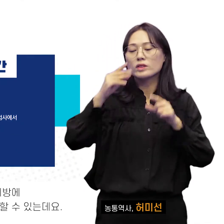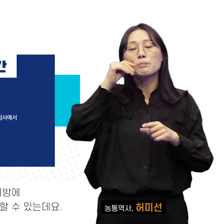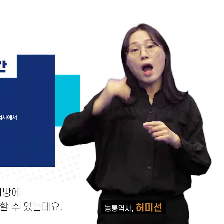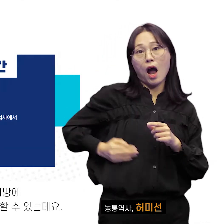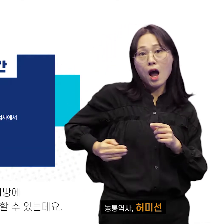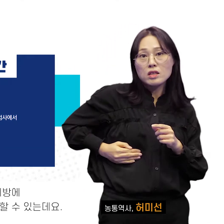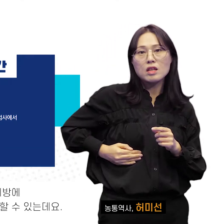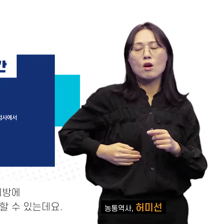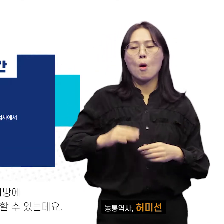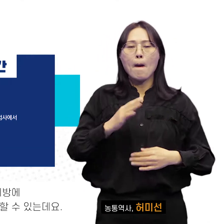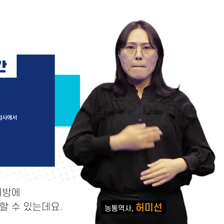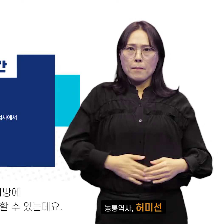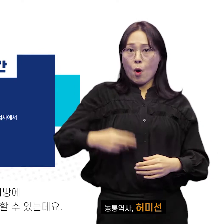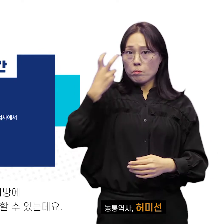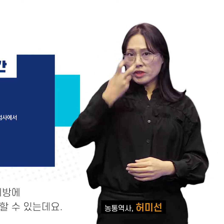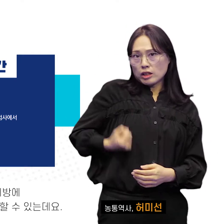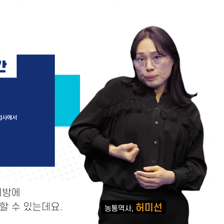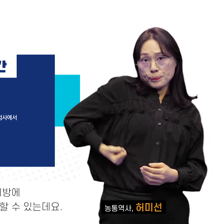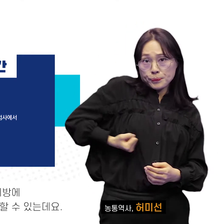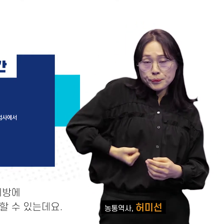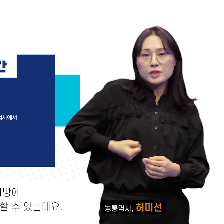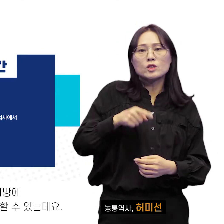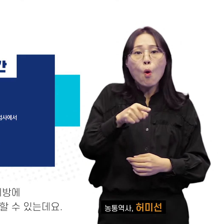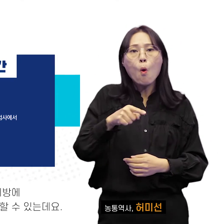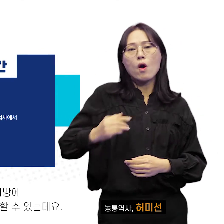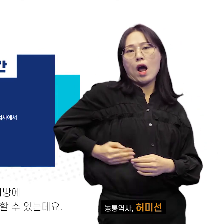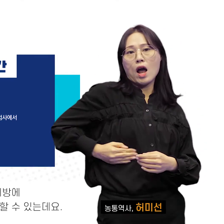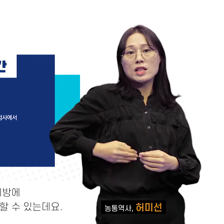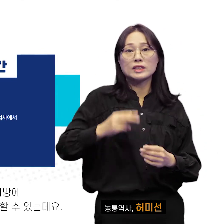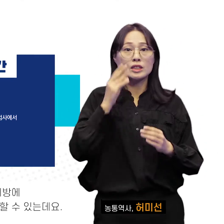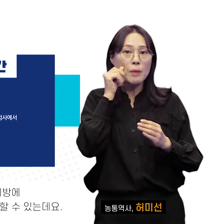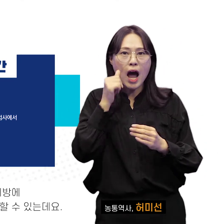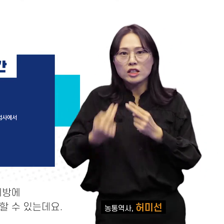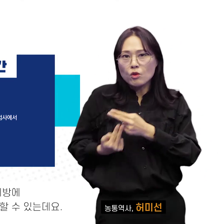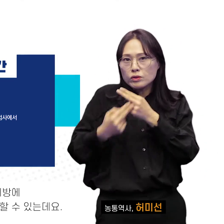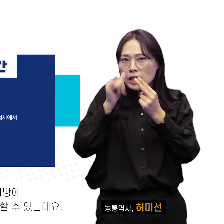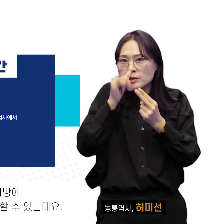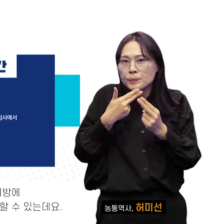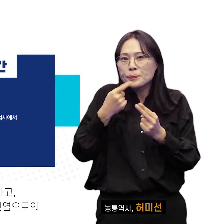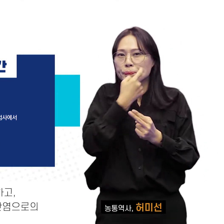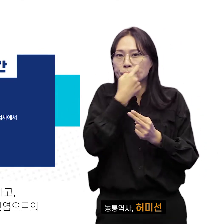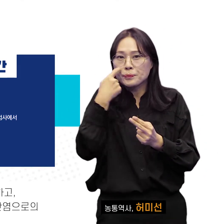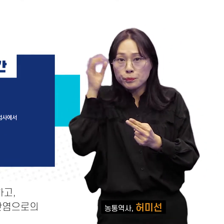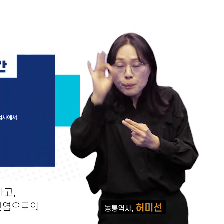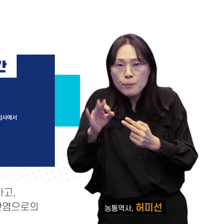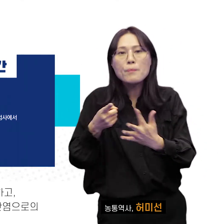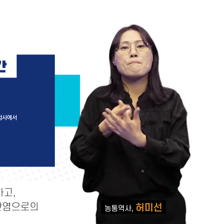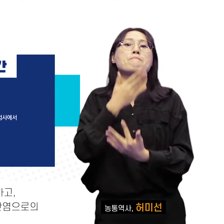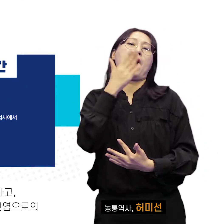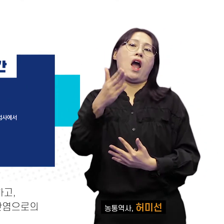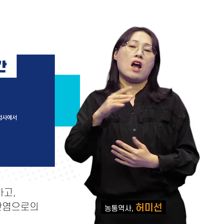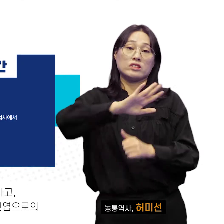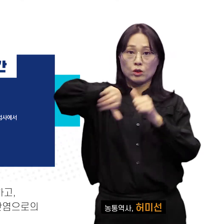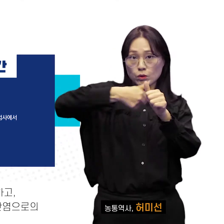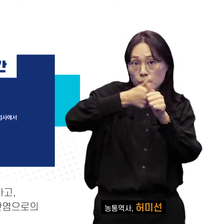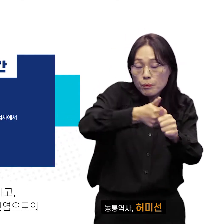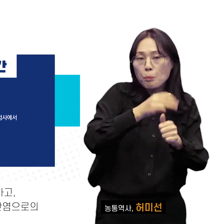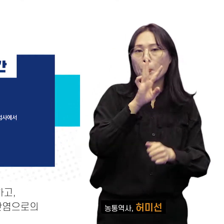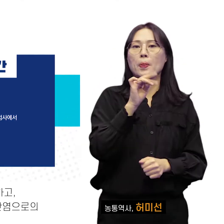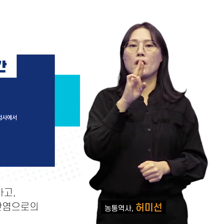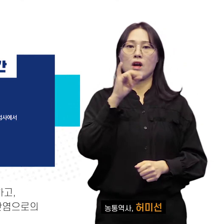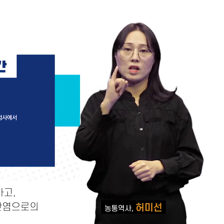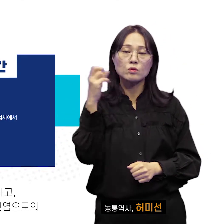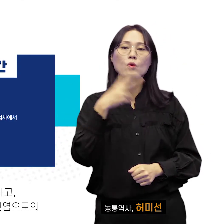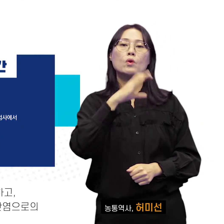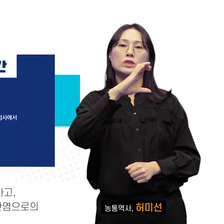지방간은 복부 초음파 검사로 지방에 간이 침착됐는지 살펴보면 쉽게 진단할 수 있는데요. 때에 따라 MRI나 CT를